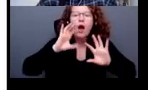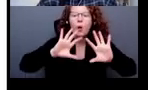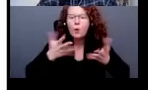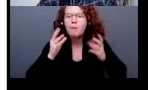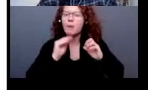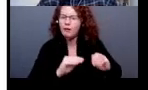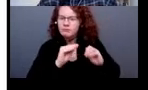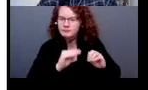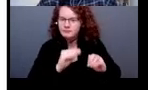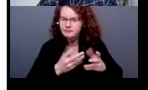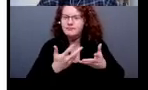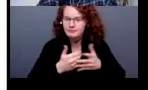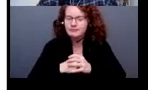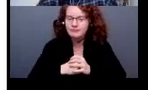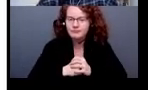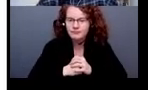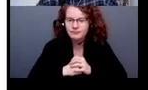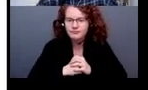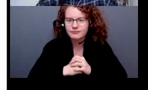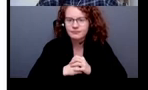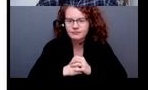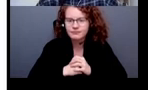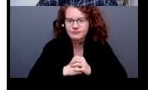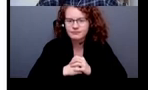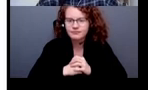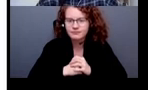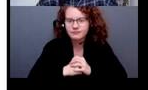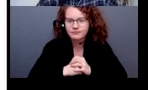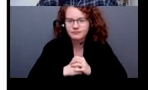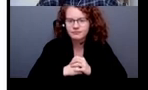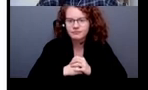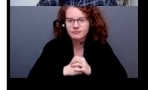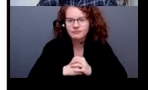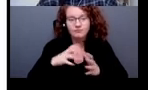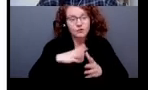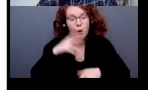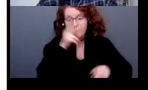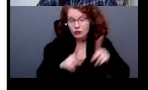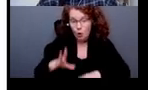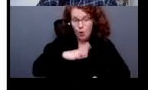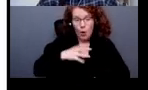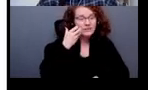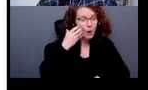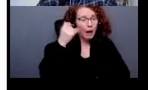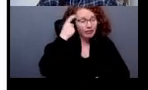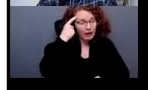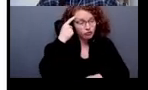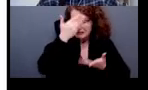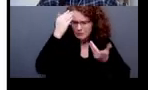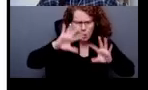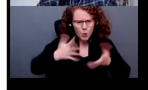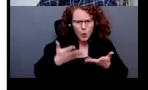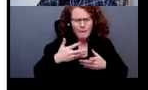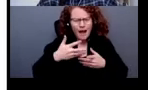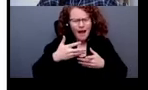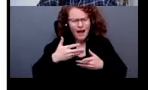exister auparavant peut être perçu par les gens qui ont des objets numériques et qui ne savent pas bien comment les utiliser et qui vont dans ces